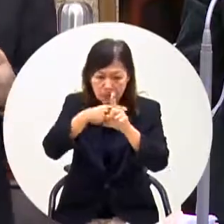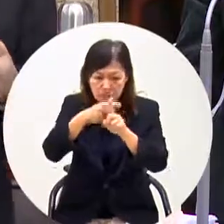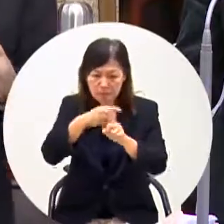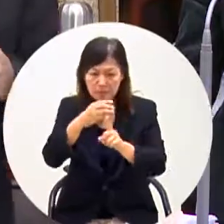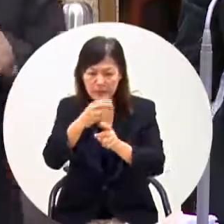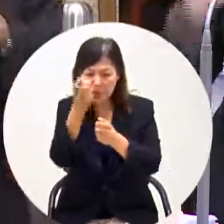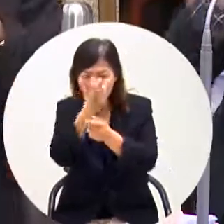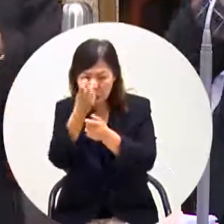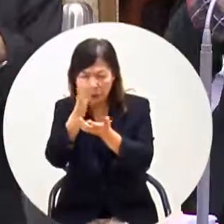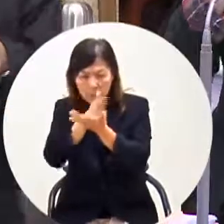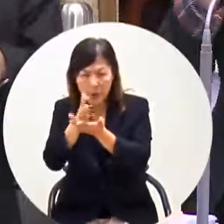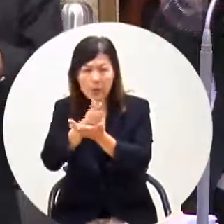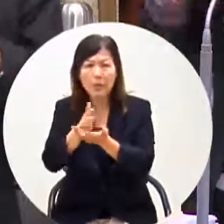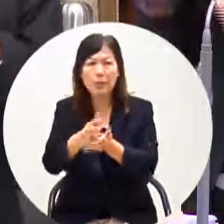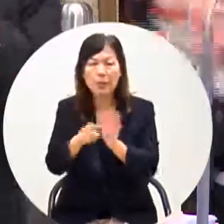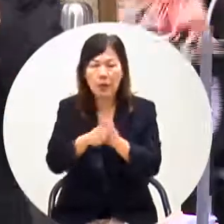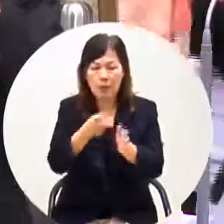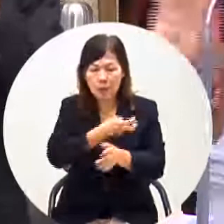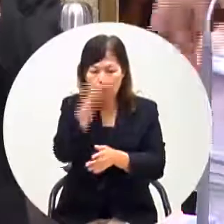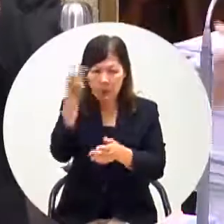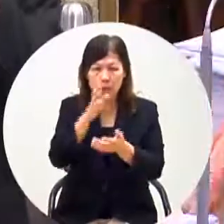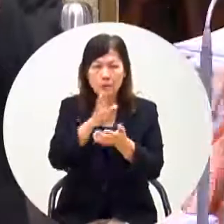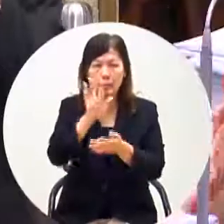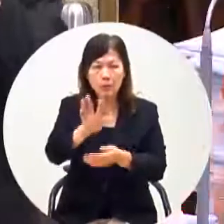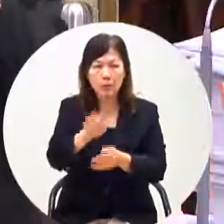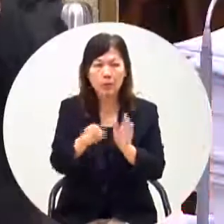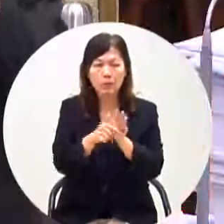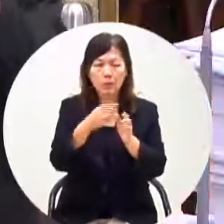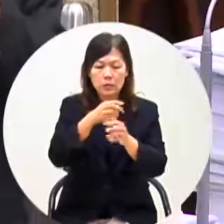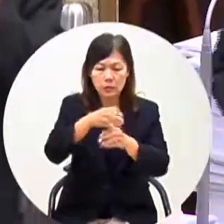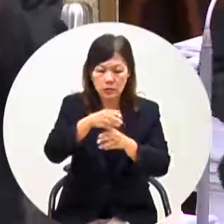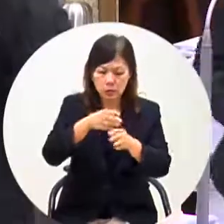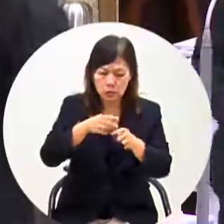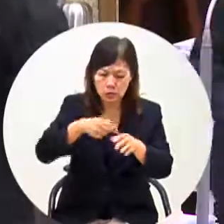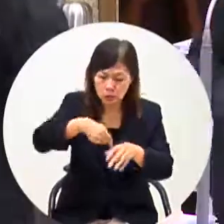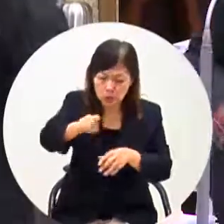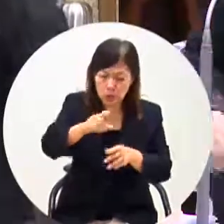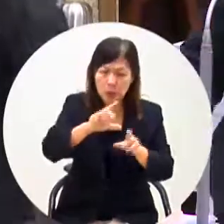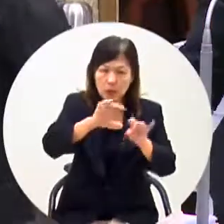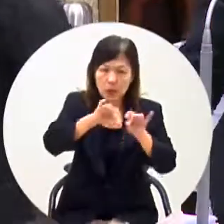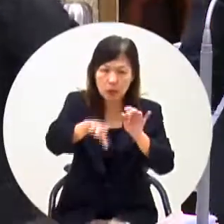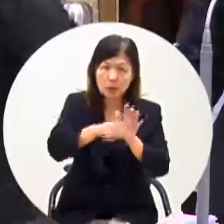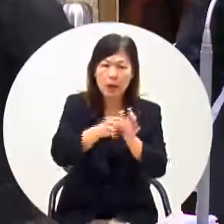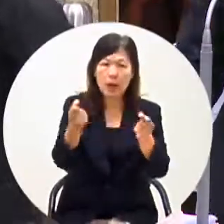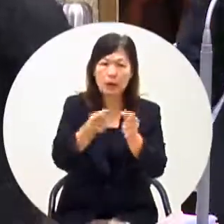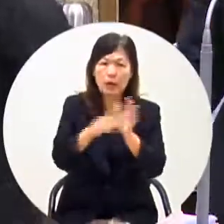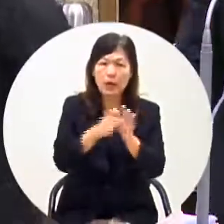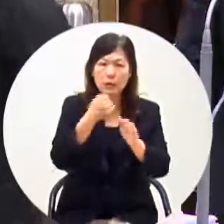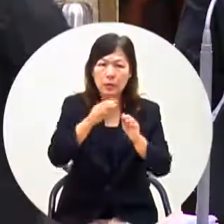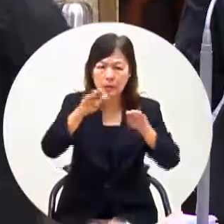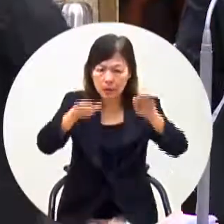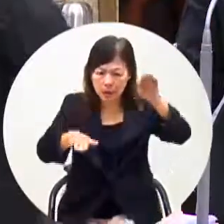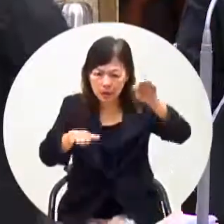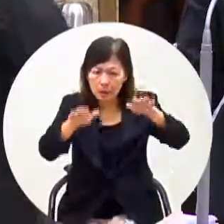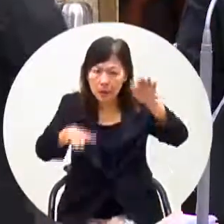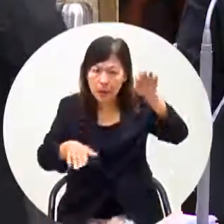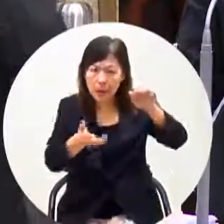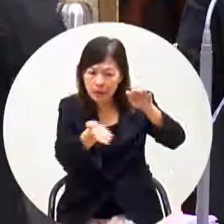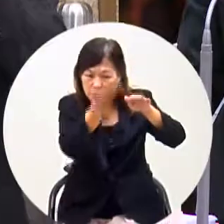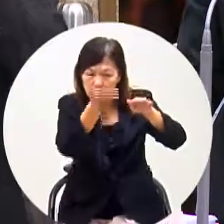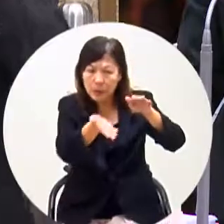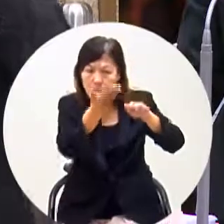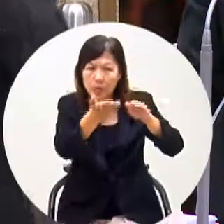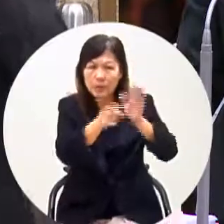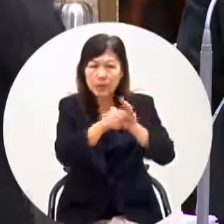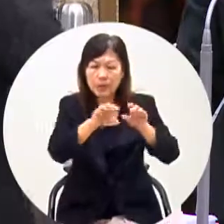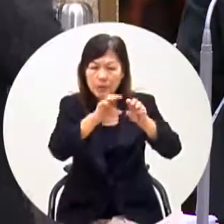工呢，就是讲伊经过所在有个伊个叫做顶盘加下盘啦吼，就是讲即个地盘内底吼有一个